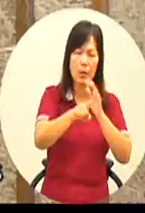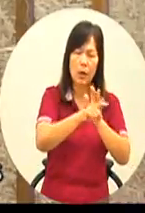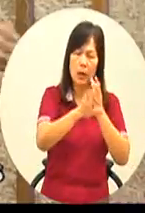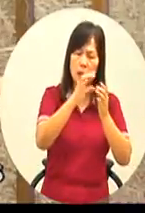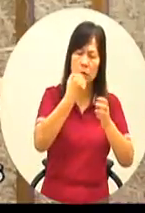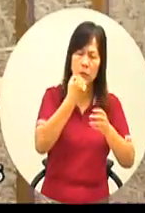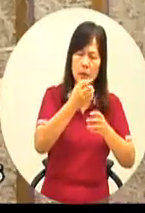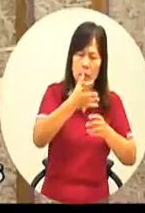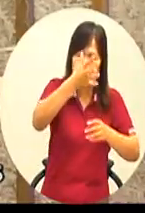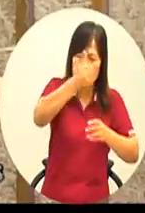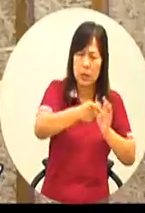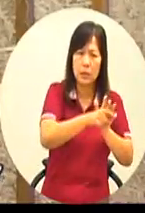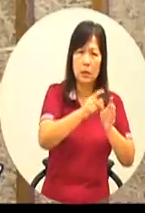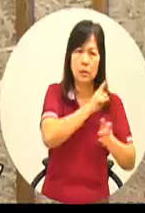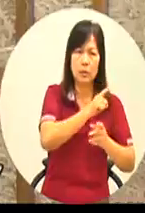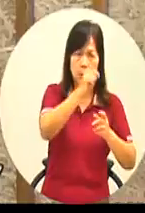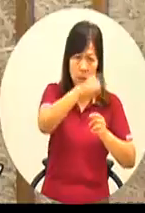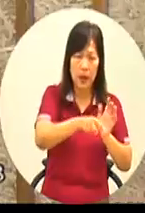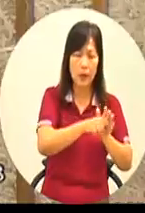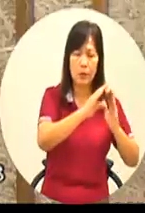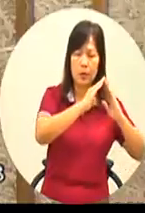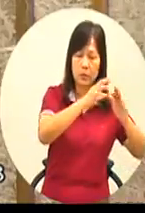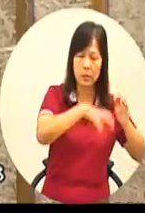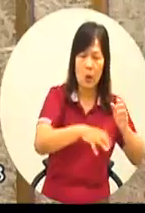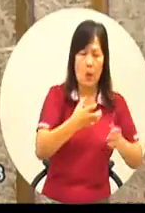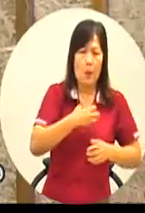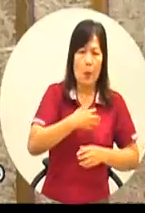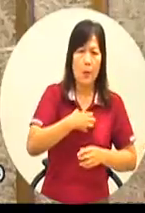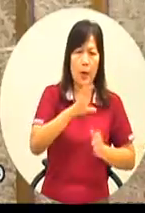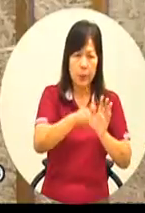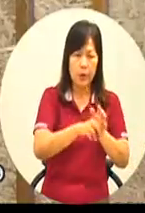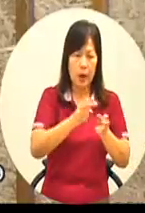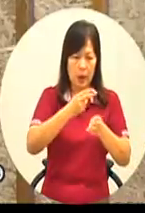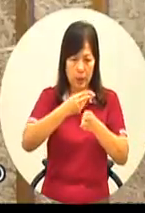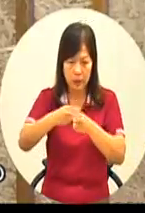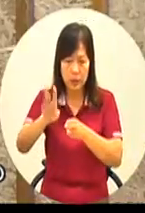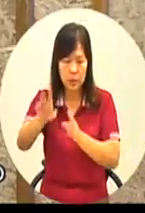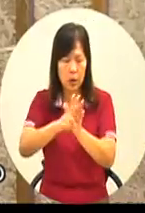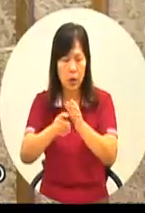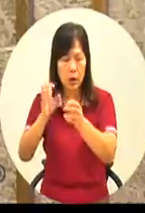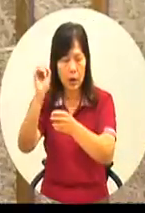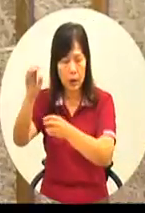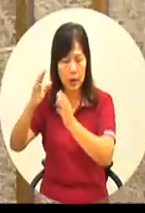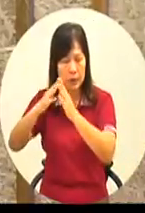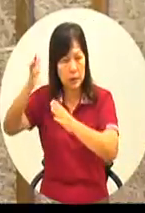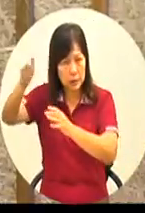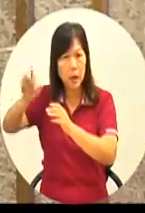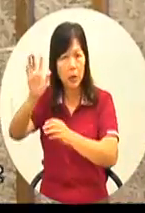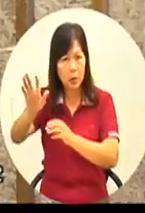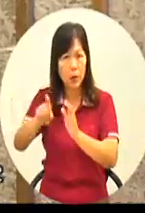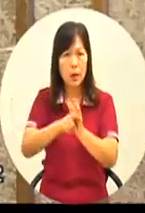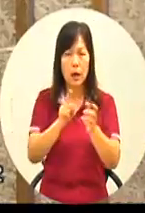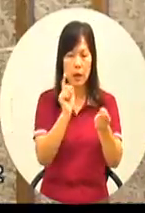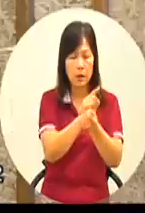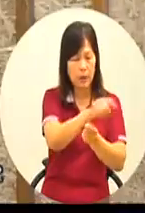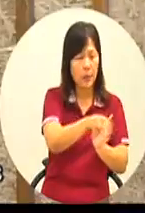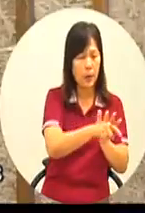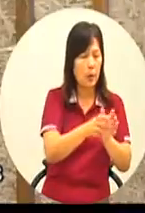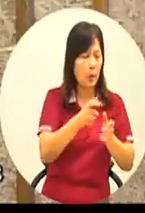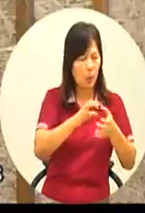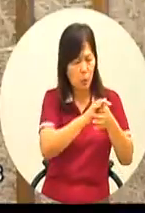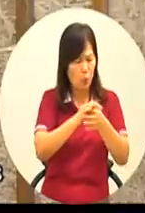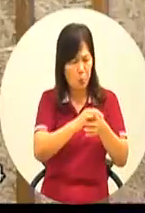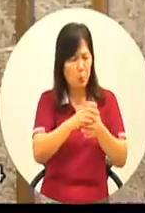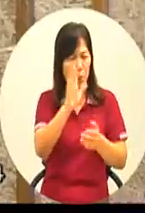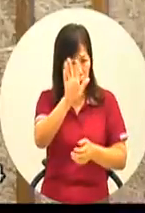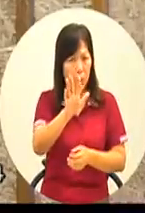为城市有些紧急危难，所以他派代表，然后他也特别写信跟我们的市长致意。所以我想我们跟宿务这边的关系也非常非常的坚强。那